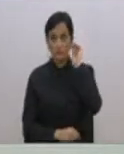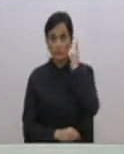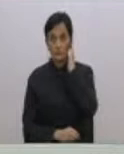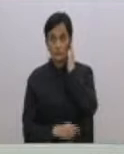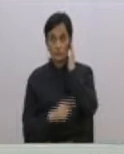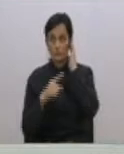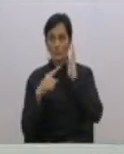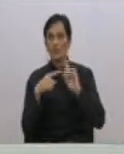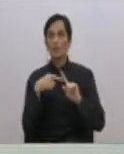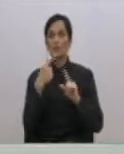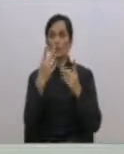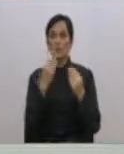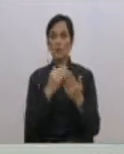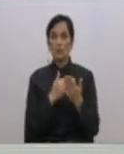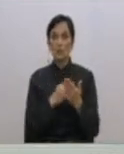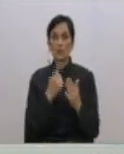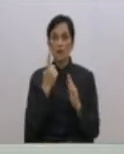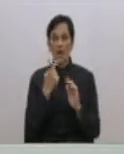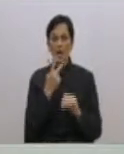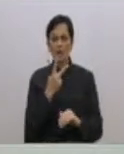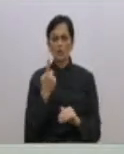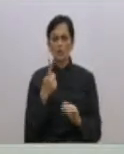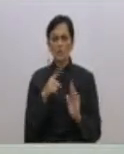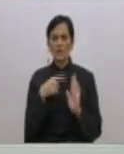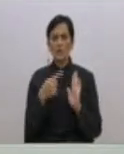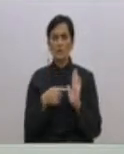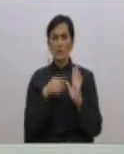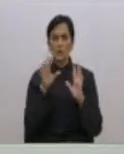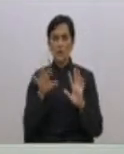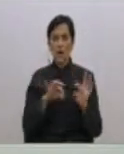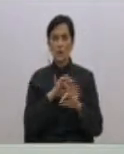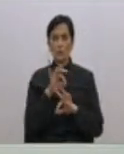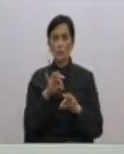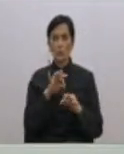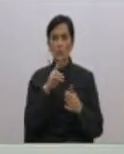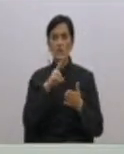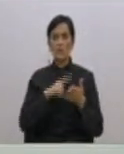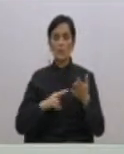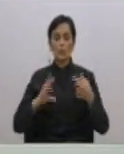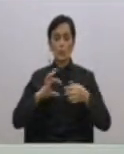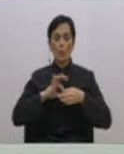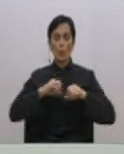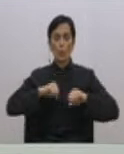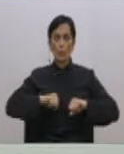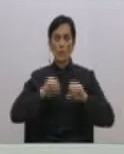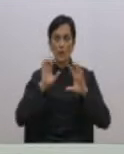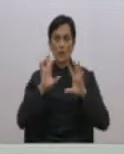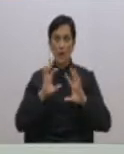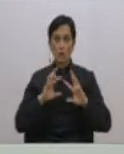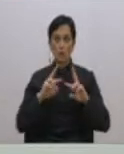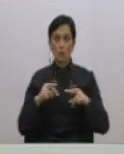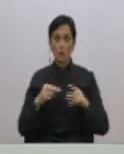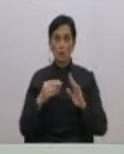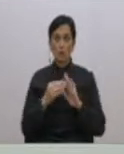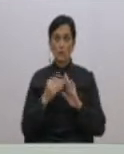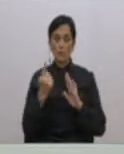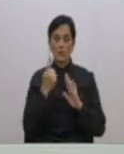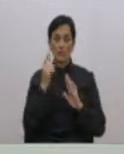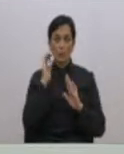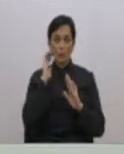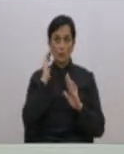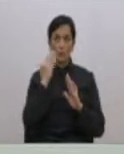Și în degi, trebuie să-l zic, asus la mesti, s-a gătit, ca nu spui, s-a autorat, dar momigea nu pleuși, s-a gătit, s-a gătit, s-a gătit,